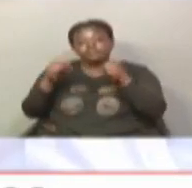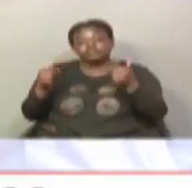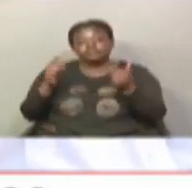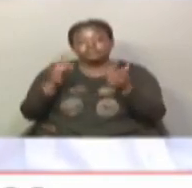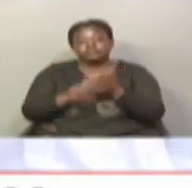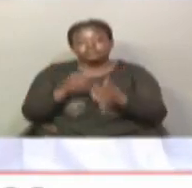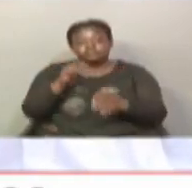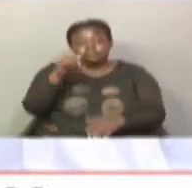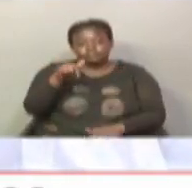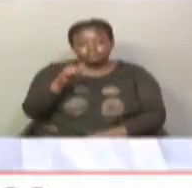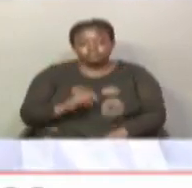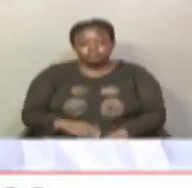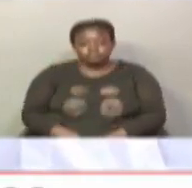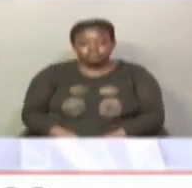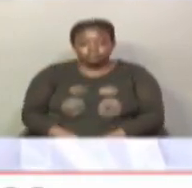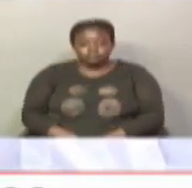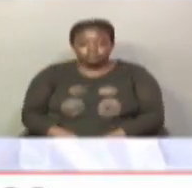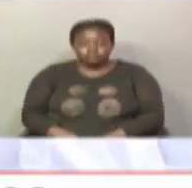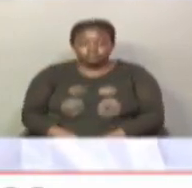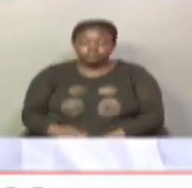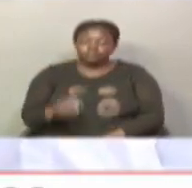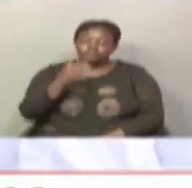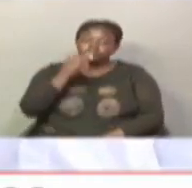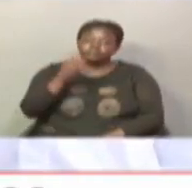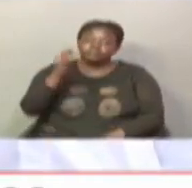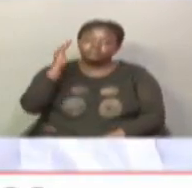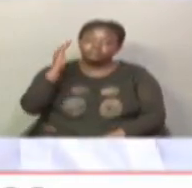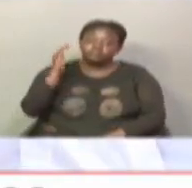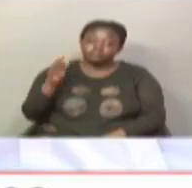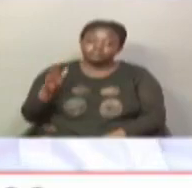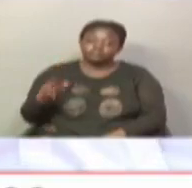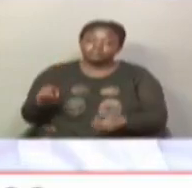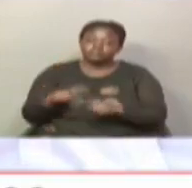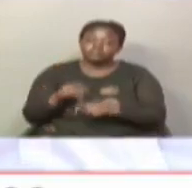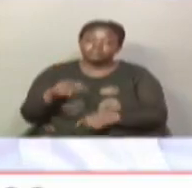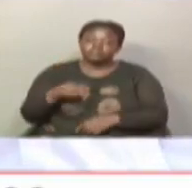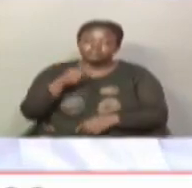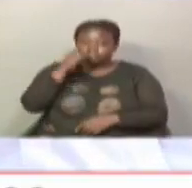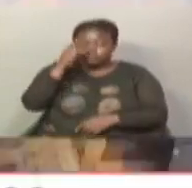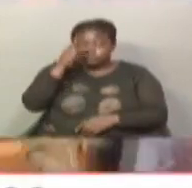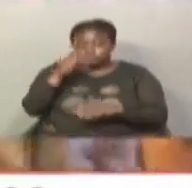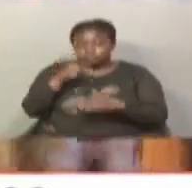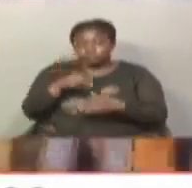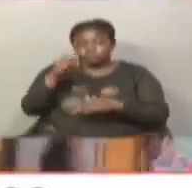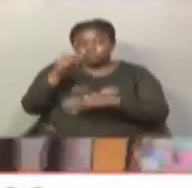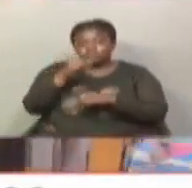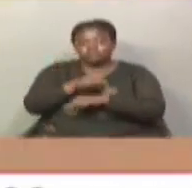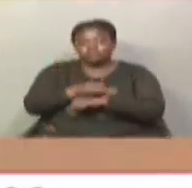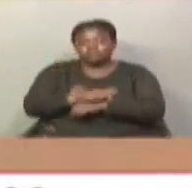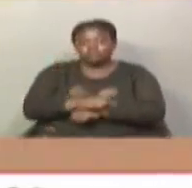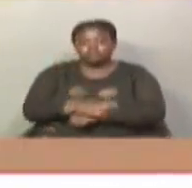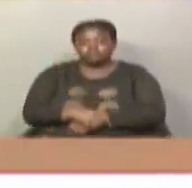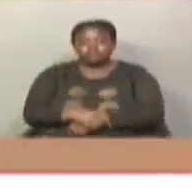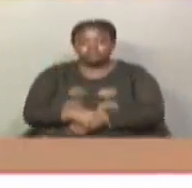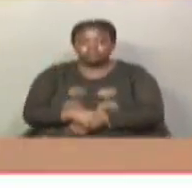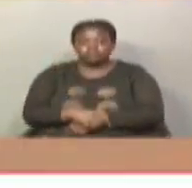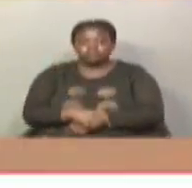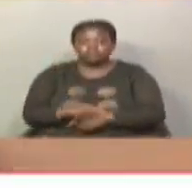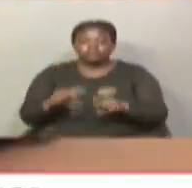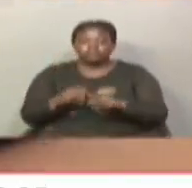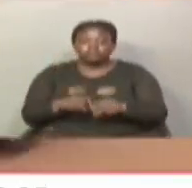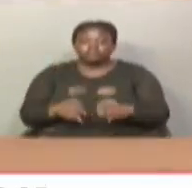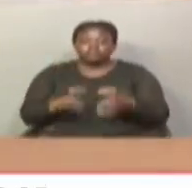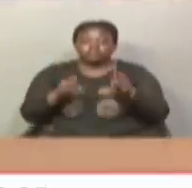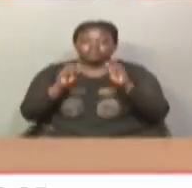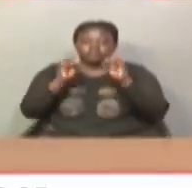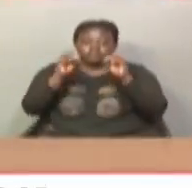nafunye 7 aggregates. Neba za katona, neba za neba za neba ngukusa suri ya school fees. mwongiri mwaba sumisa wazadi